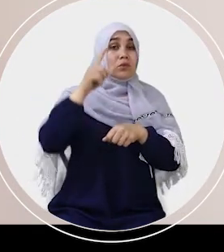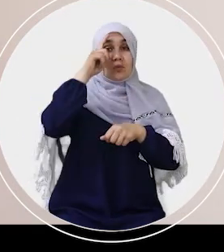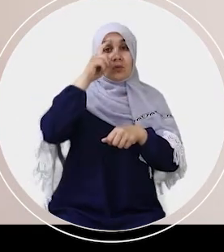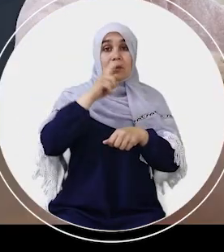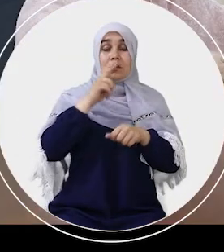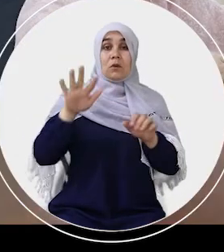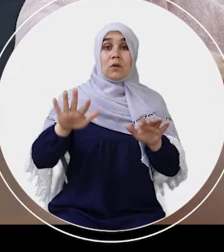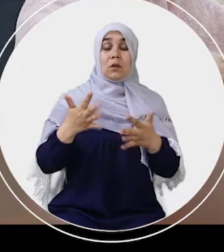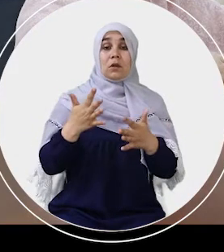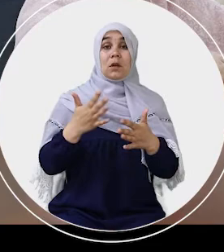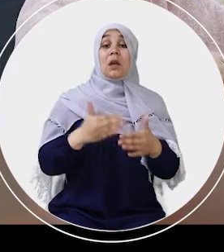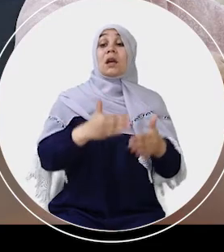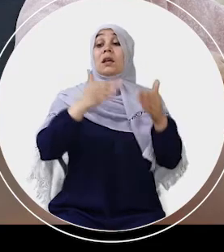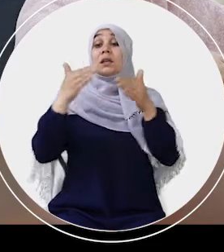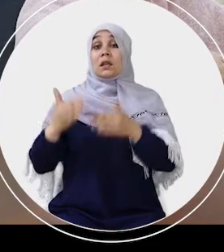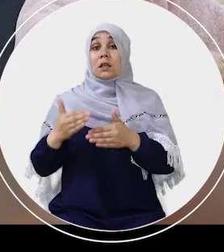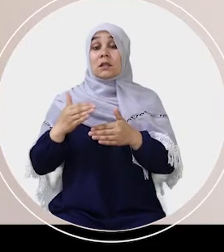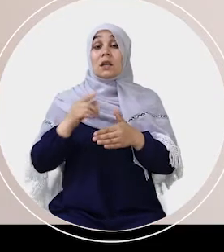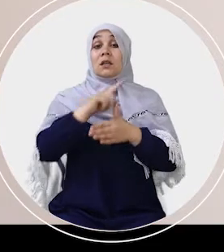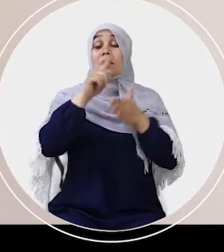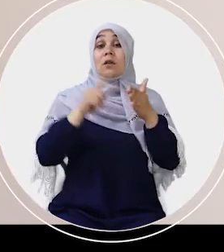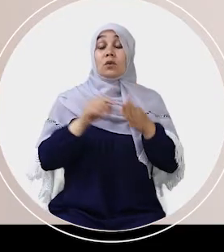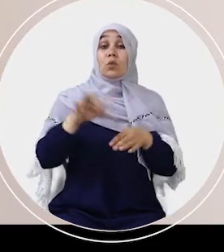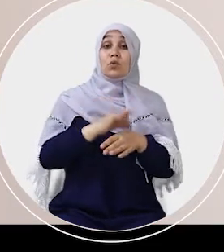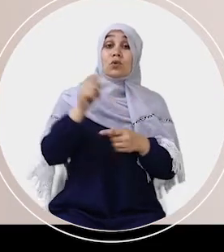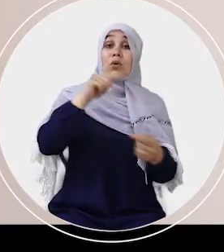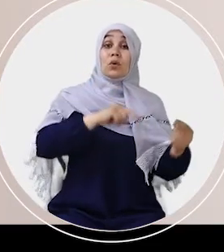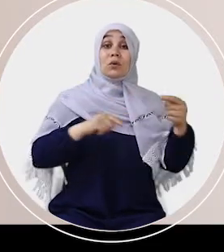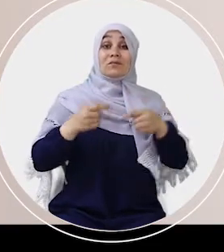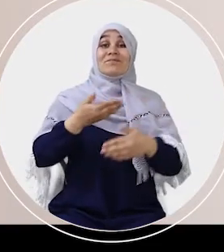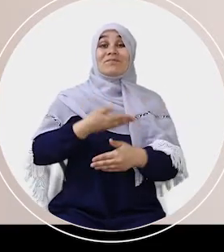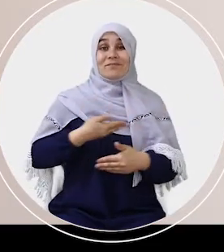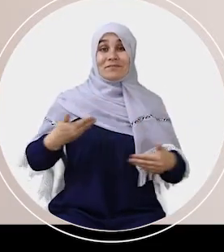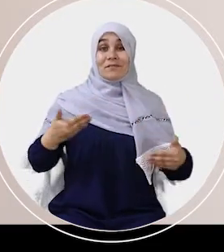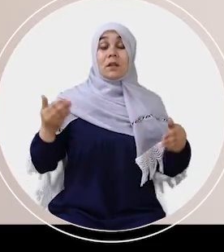yozib qo'yganlar. Keyingi savolda er-xotinlik munosabati haqida